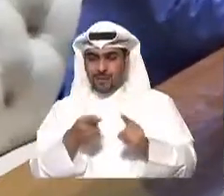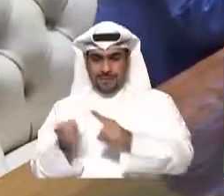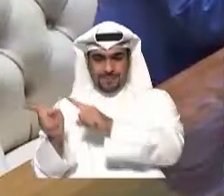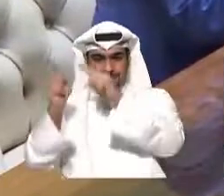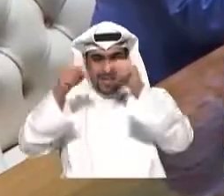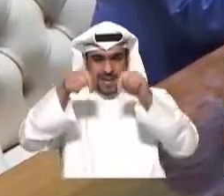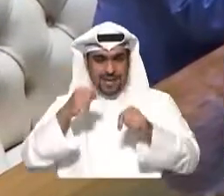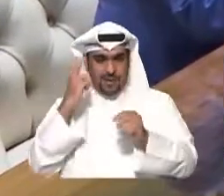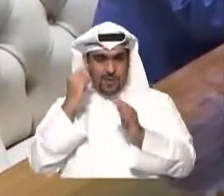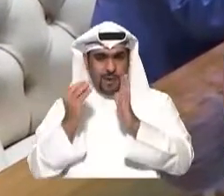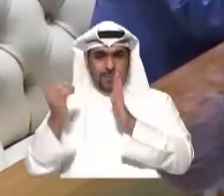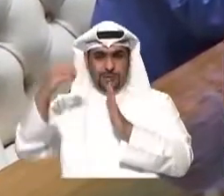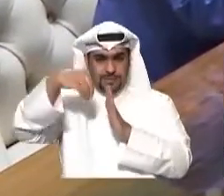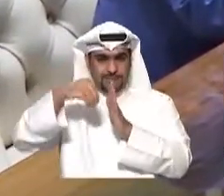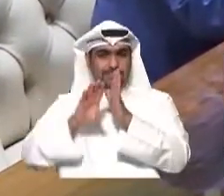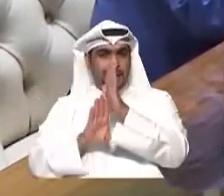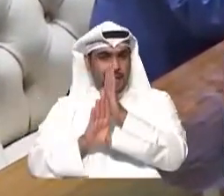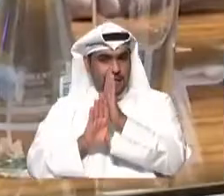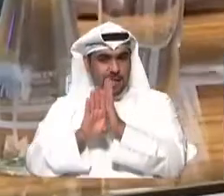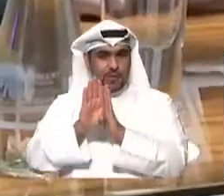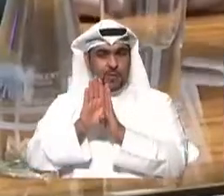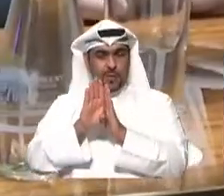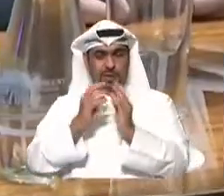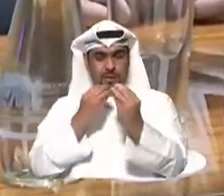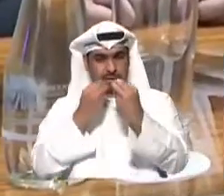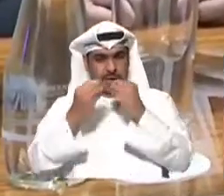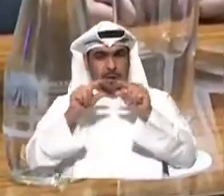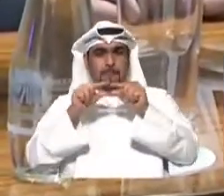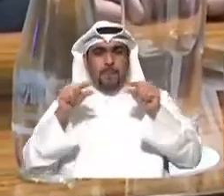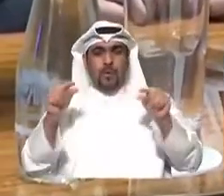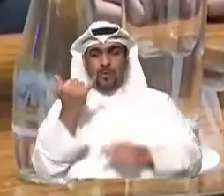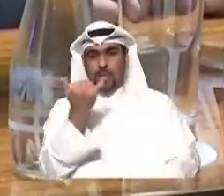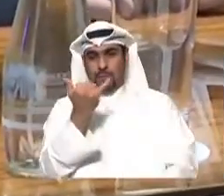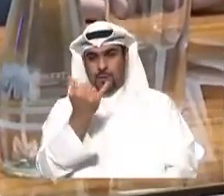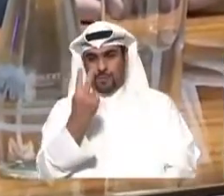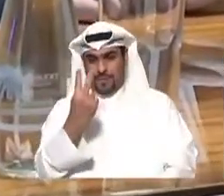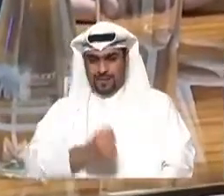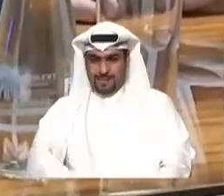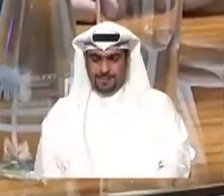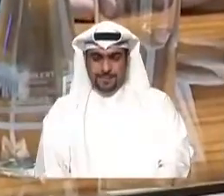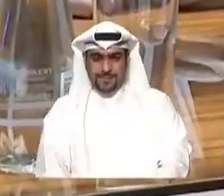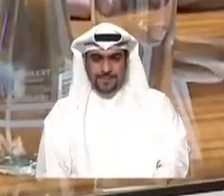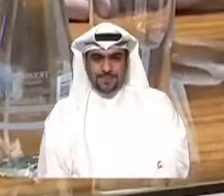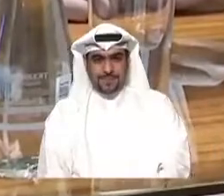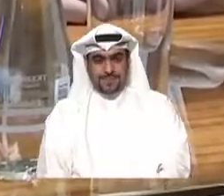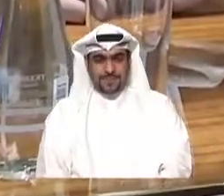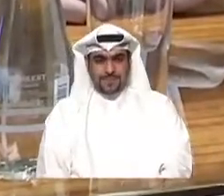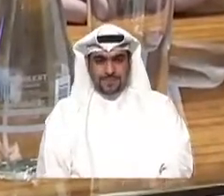بالإضافة إلى مناقشة آخر المستجدات على الساحتين الإقليمية والدولية.